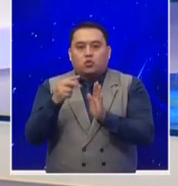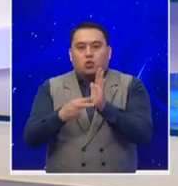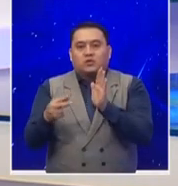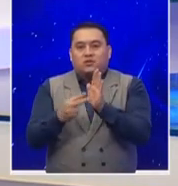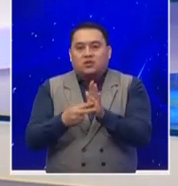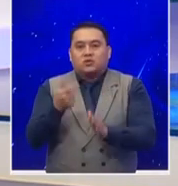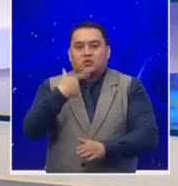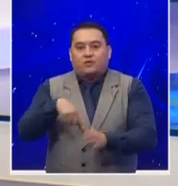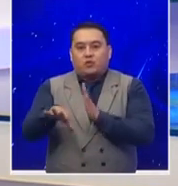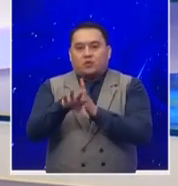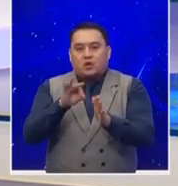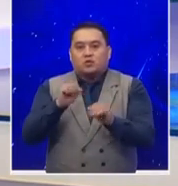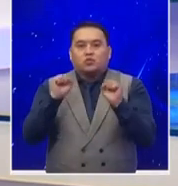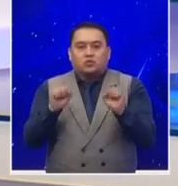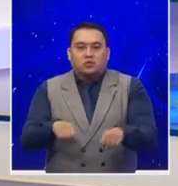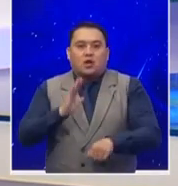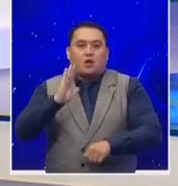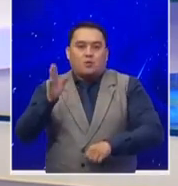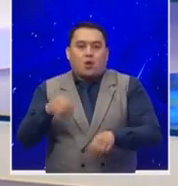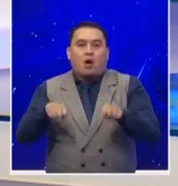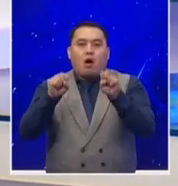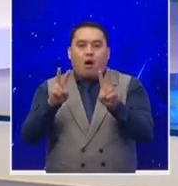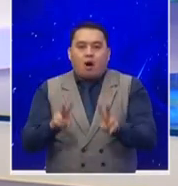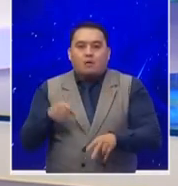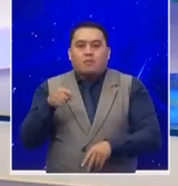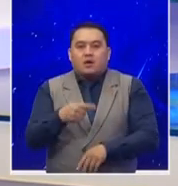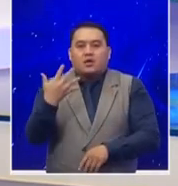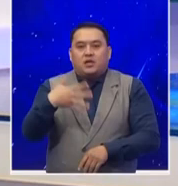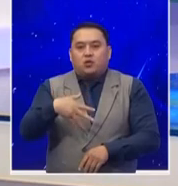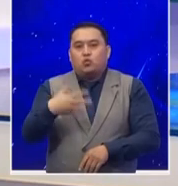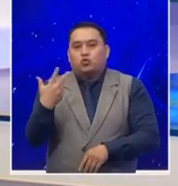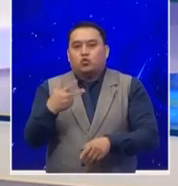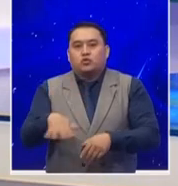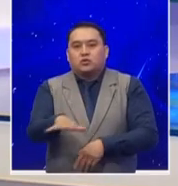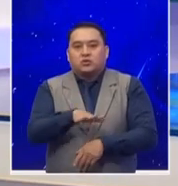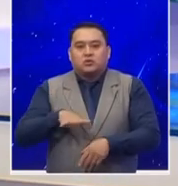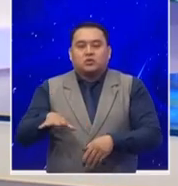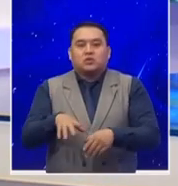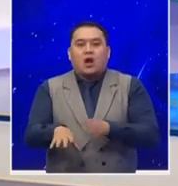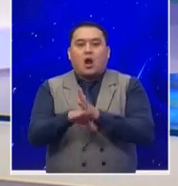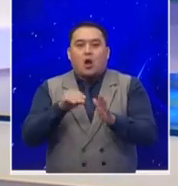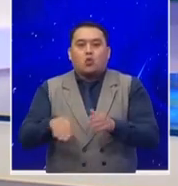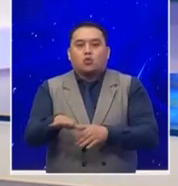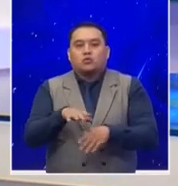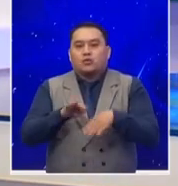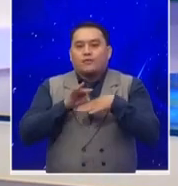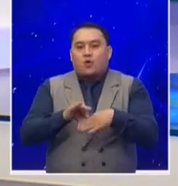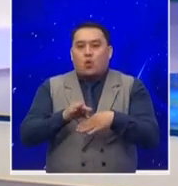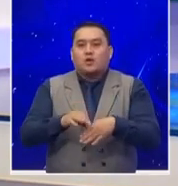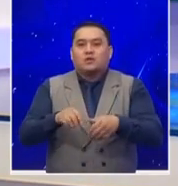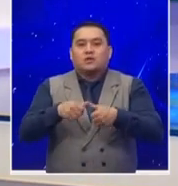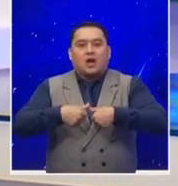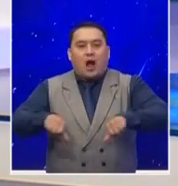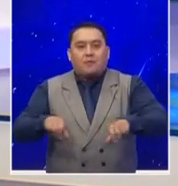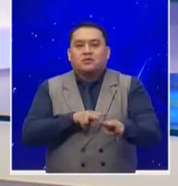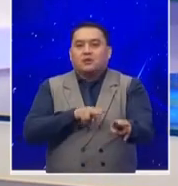1,438 тұрғын өз таңдауын жасай алады. Ол үшін арнайы 1053 сайлау учаскесі жұмыс істейді. Әділ өтуі комиссия бақылауында